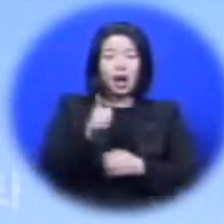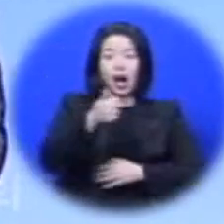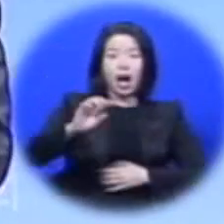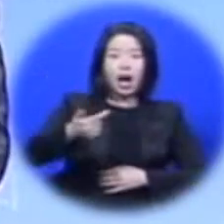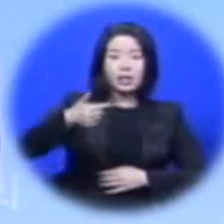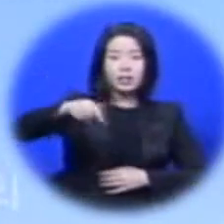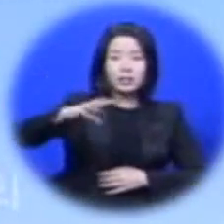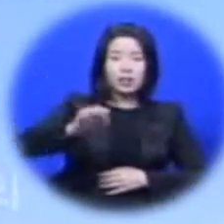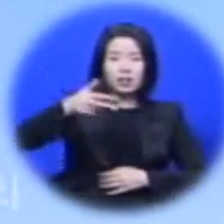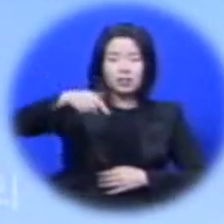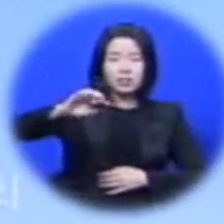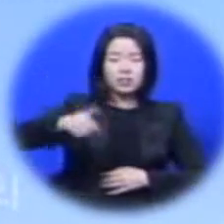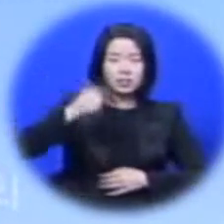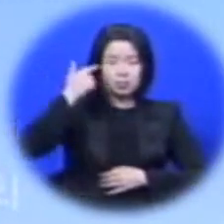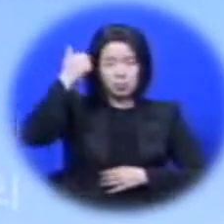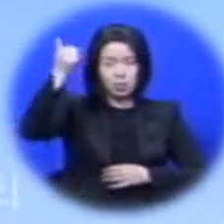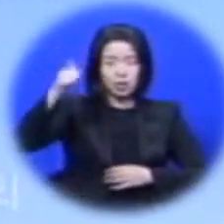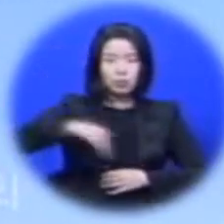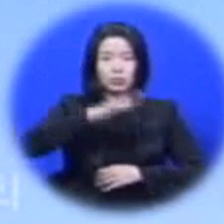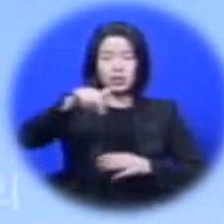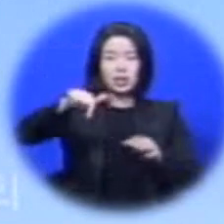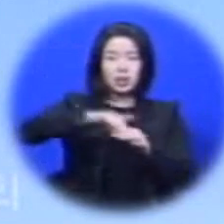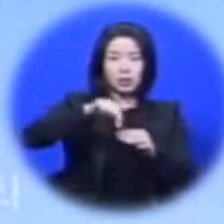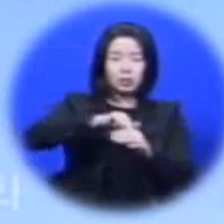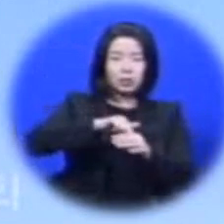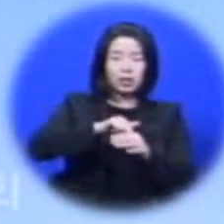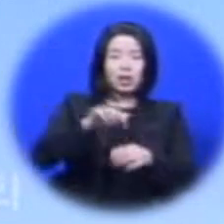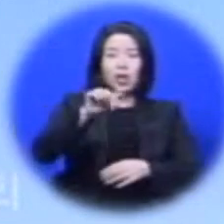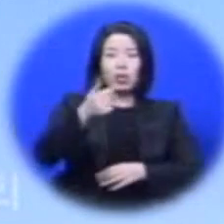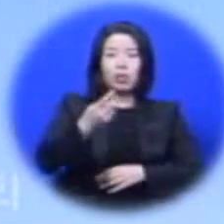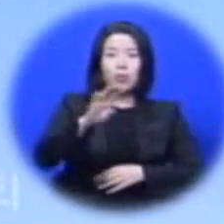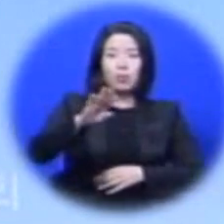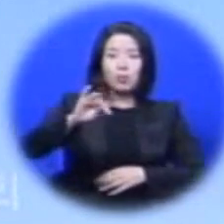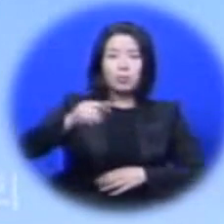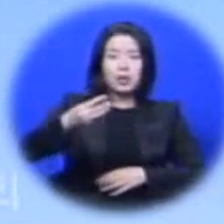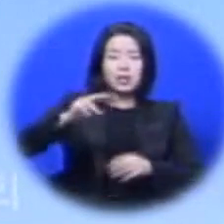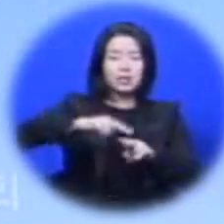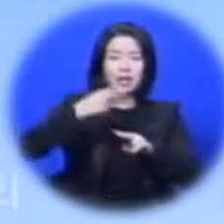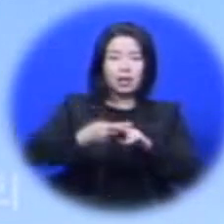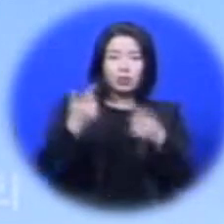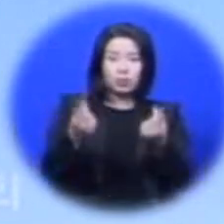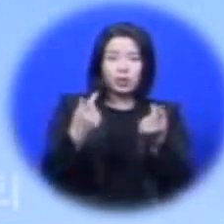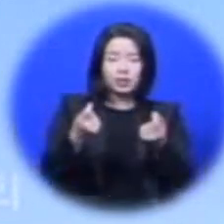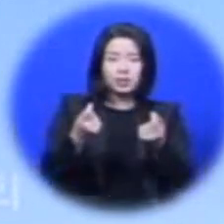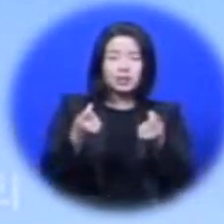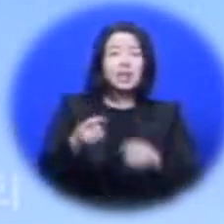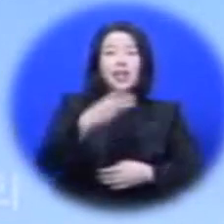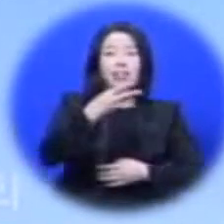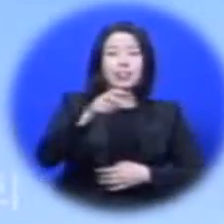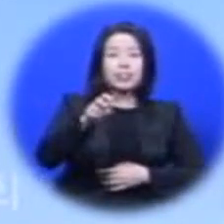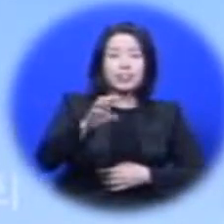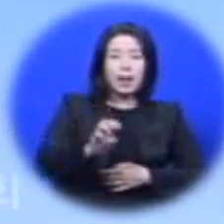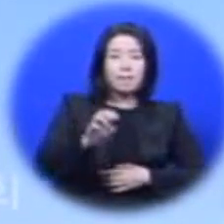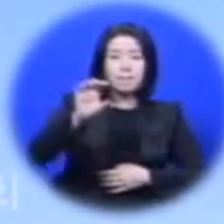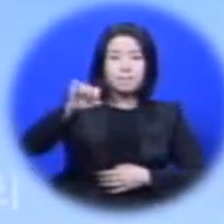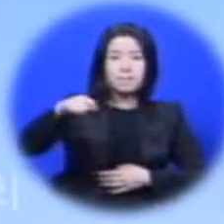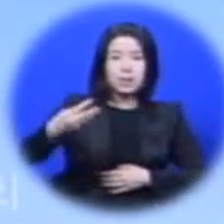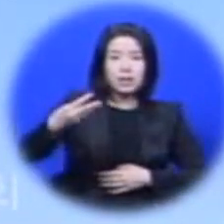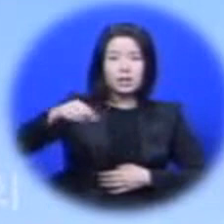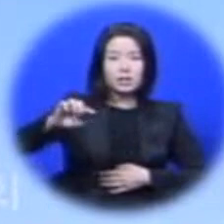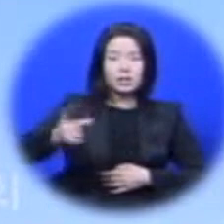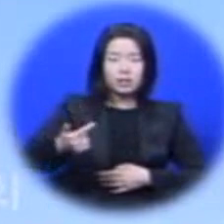목사님께서 우리 기독교인에게는 노벨상이라고 이야기 될 만한 상이 있는데 템플턴 상을